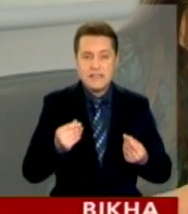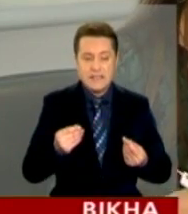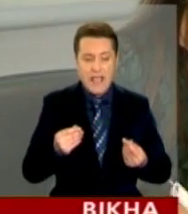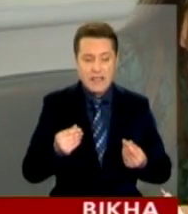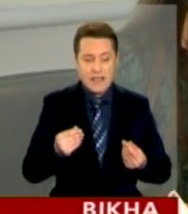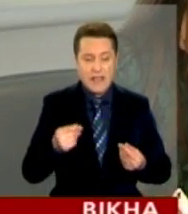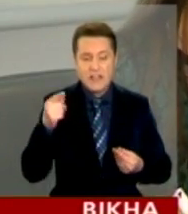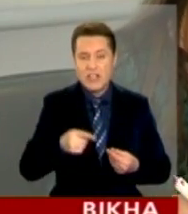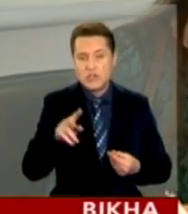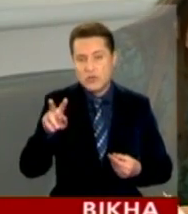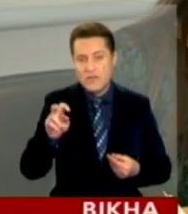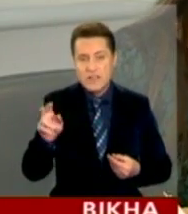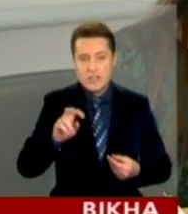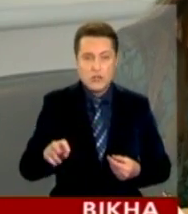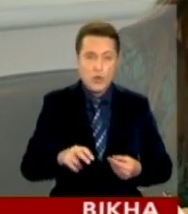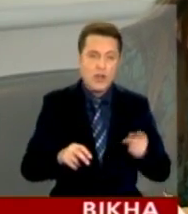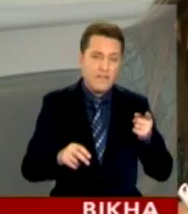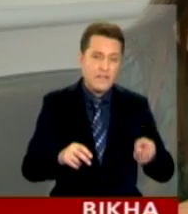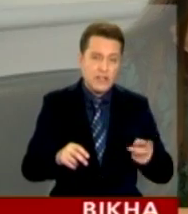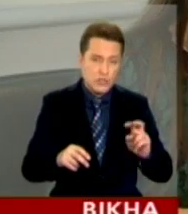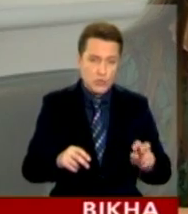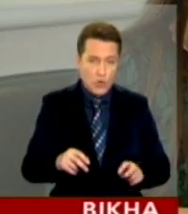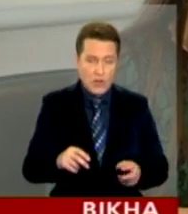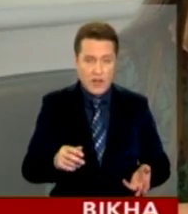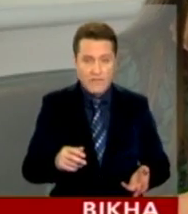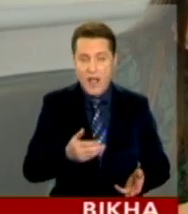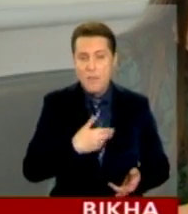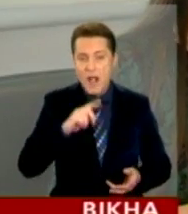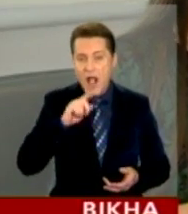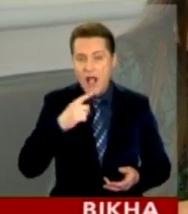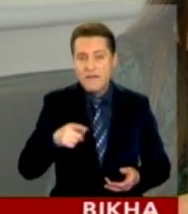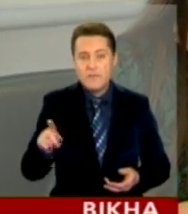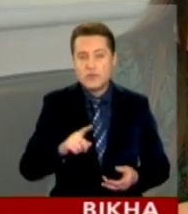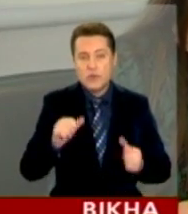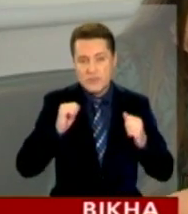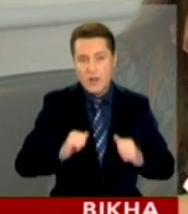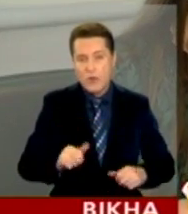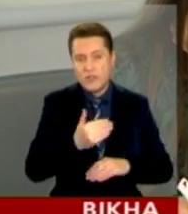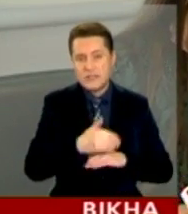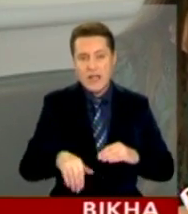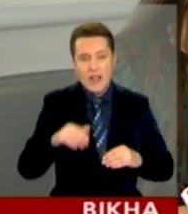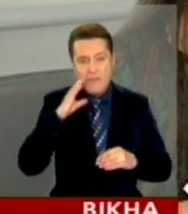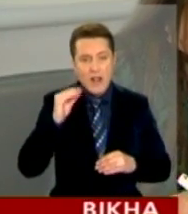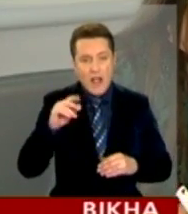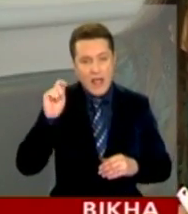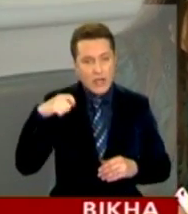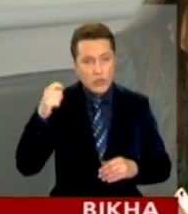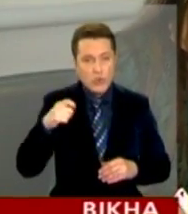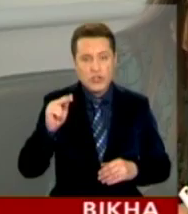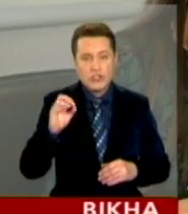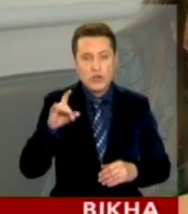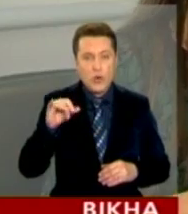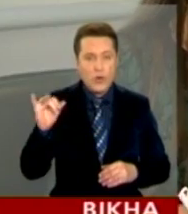раньше $1200 или там $1000 в Крыму, да? И мы говорим, что спокойно за границей, в Болгарии, в Турции, в